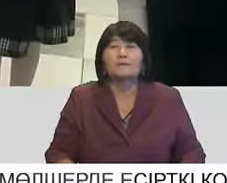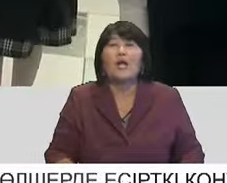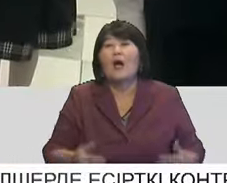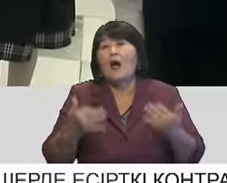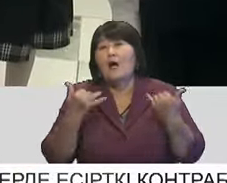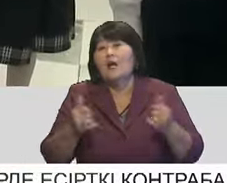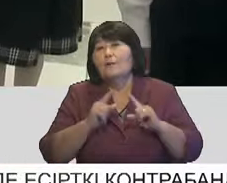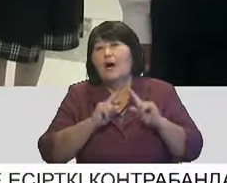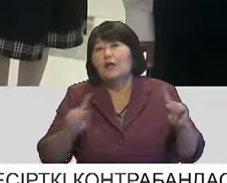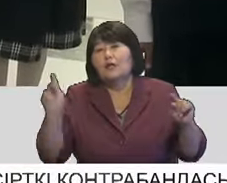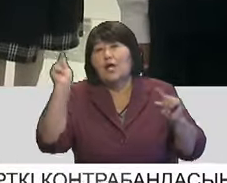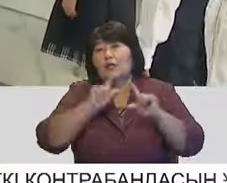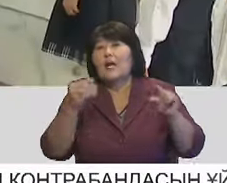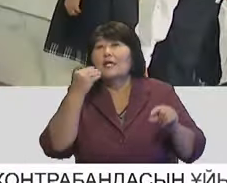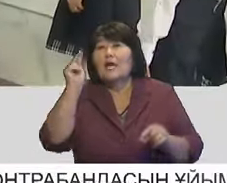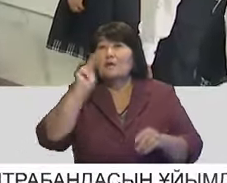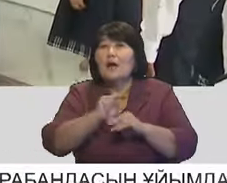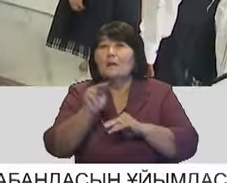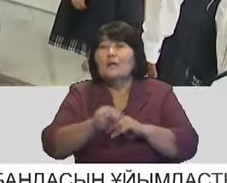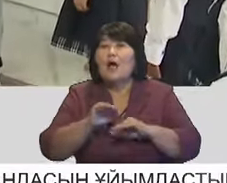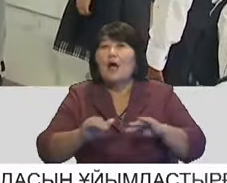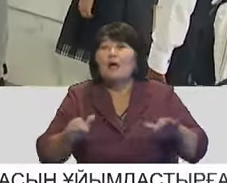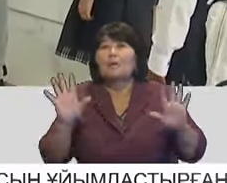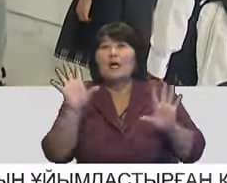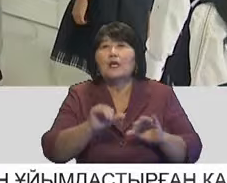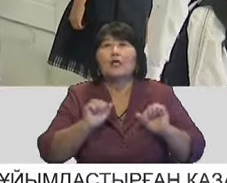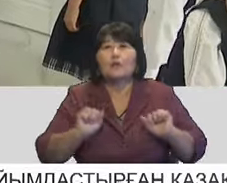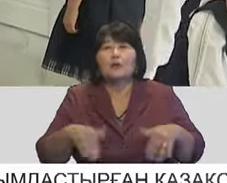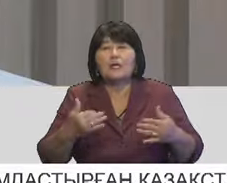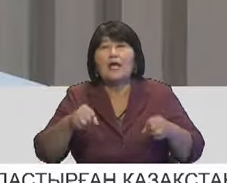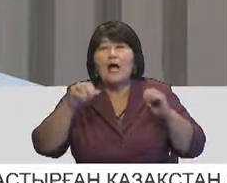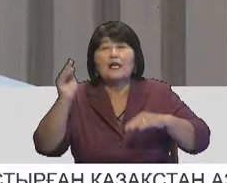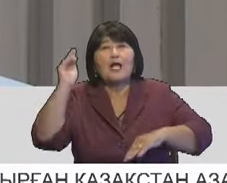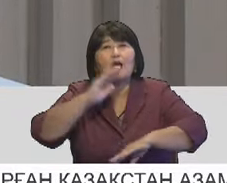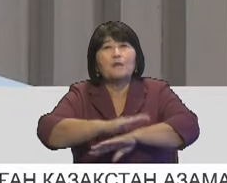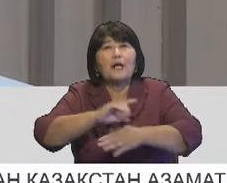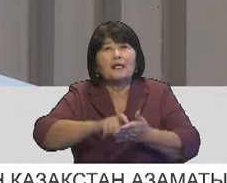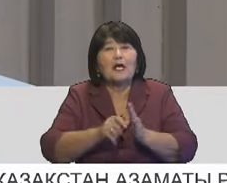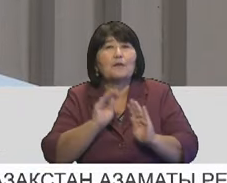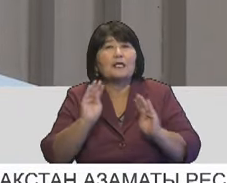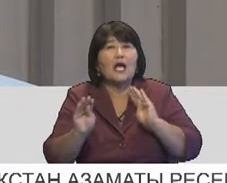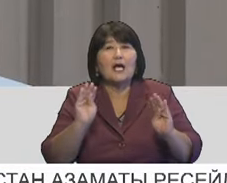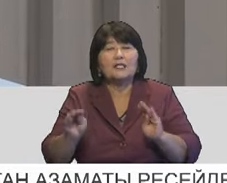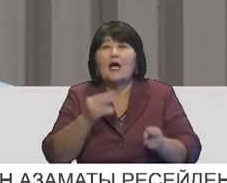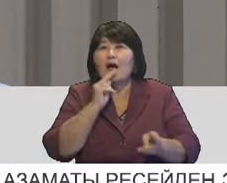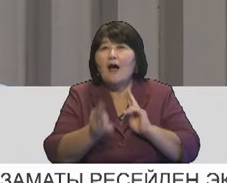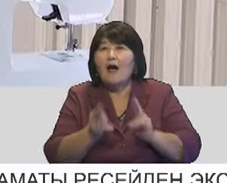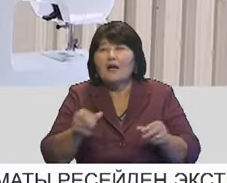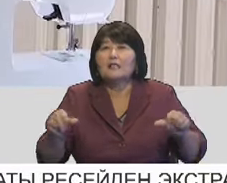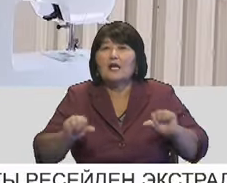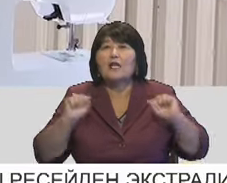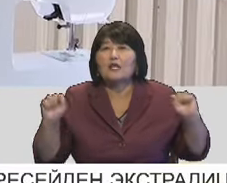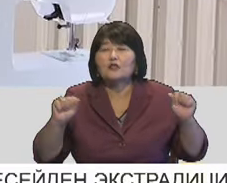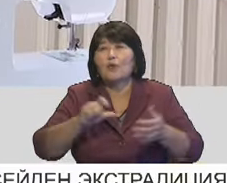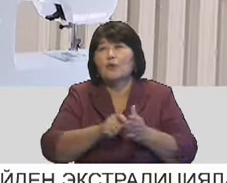Заманауи үлгідегі мектепте сапалы білім алуға барлық мүмкіндік бар. Арнайы пәндік кабинеттер жасақталып, асхана мен спорт залы жұмыс